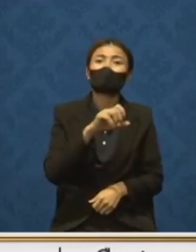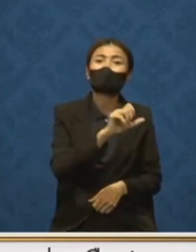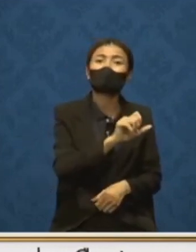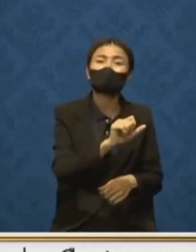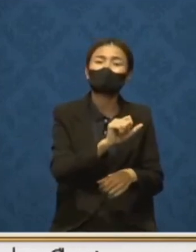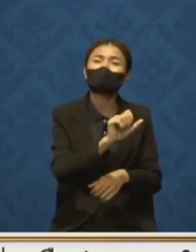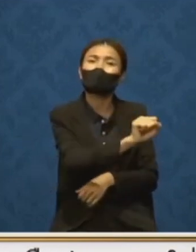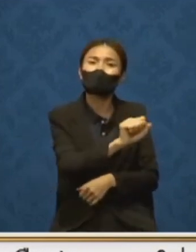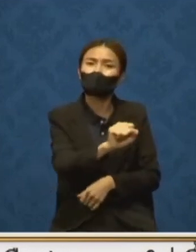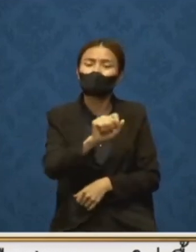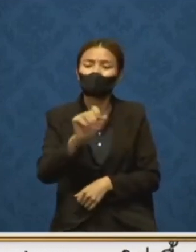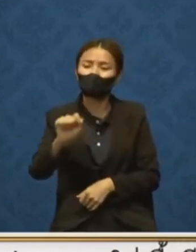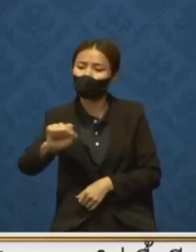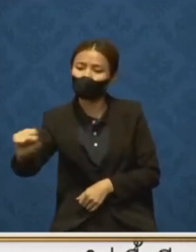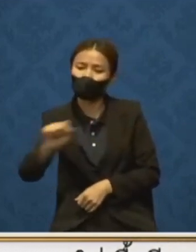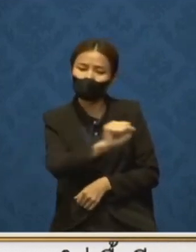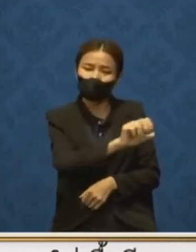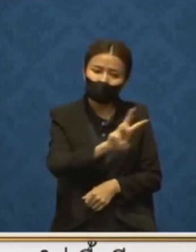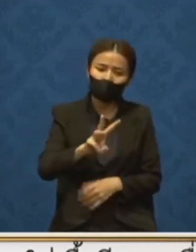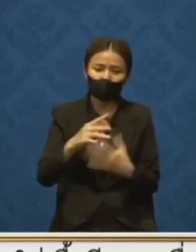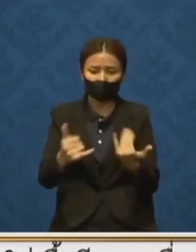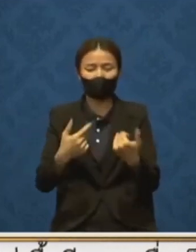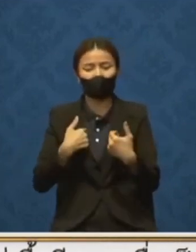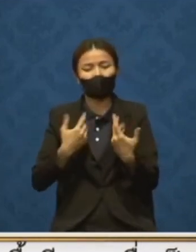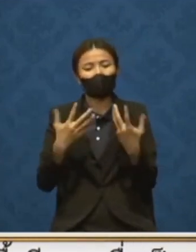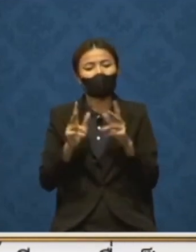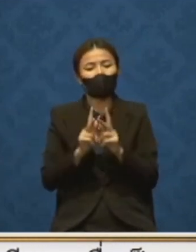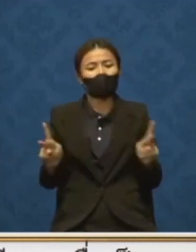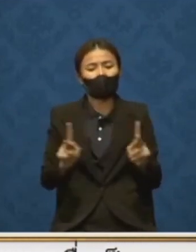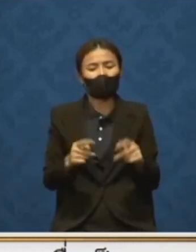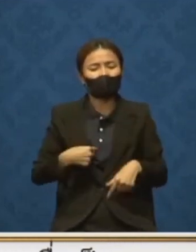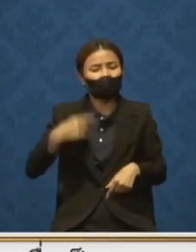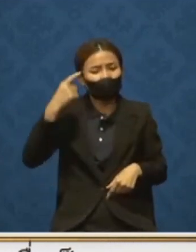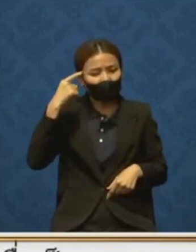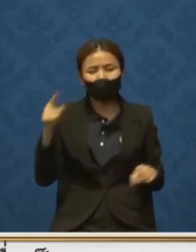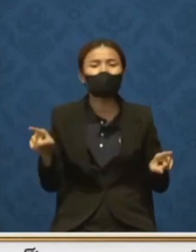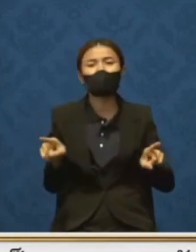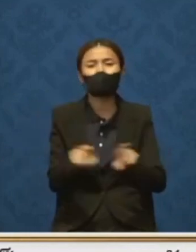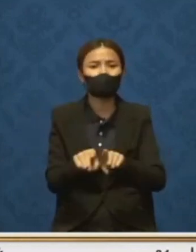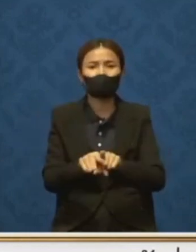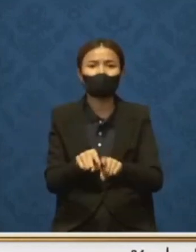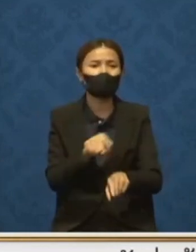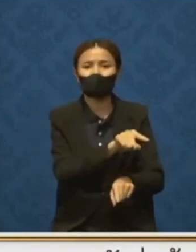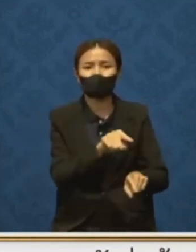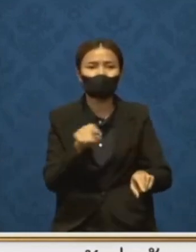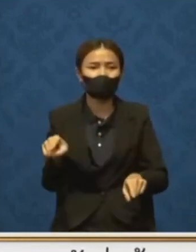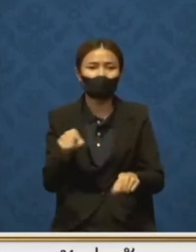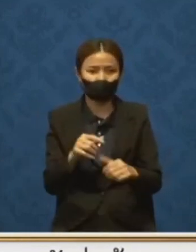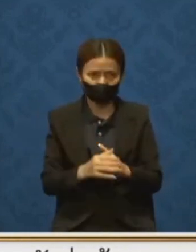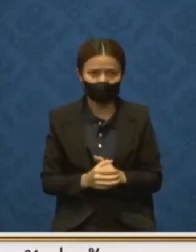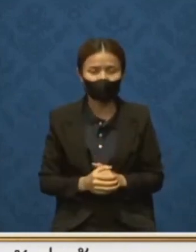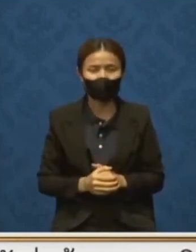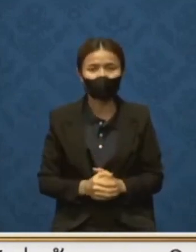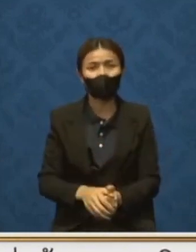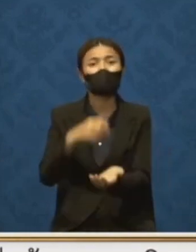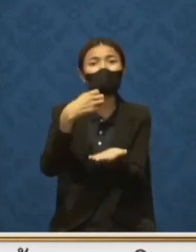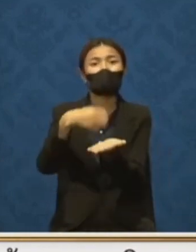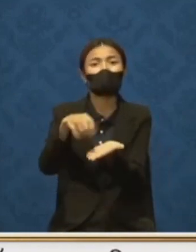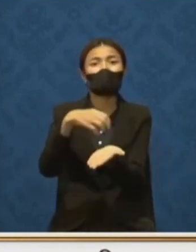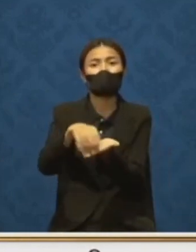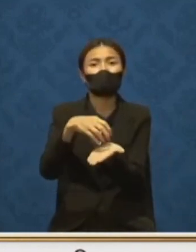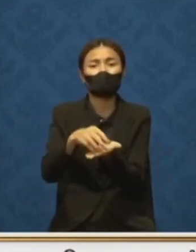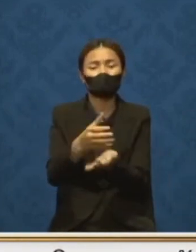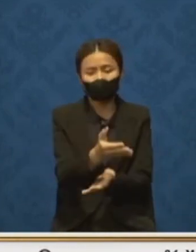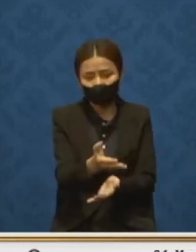สภาครับก็ขออนุญาตกลับเรียนเป็นข้อสรุปตอนท้ายให้ท่านสมาชิกได้รับทราบผ่านท่านประธาน